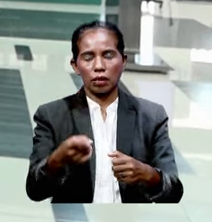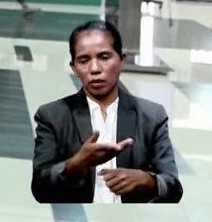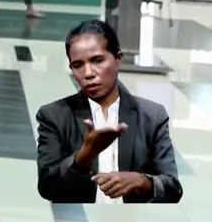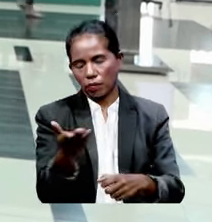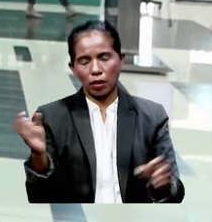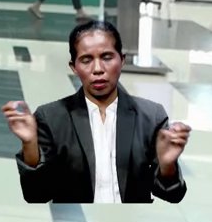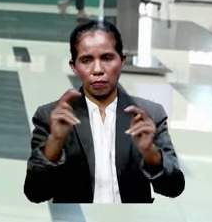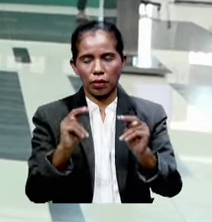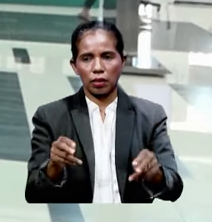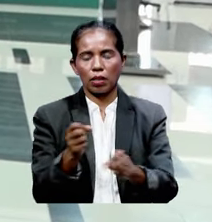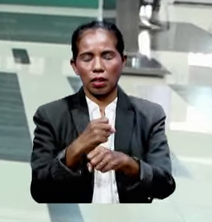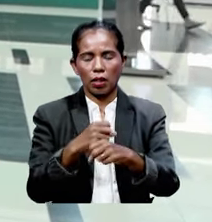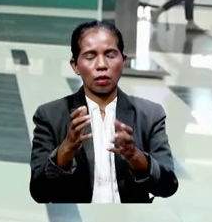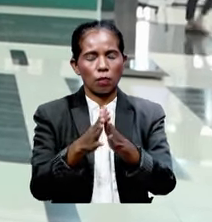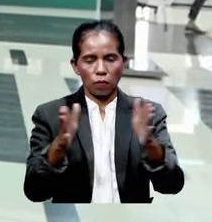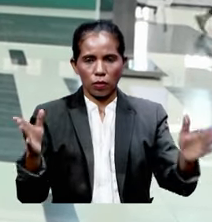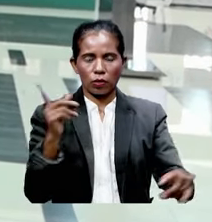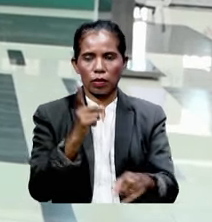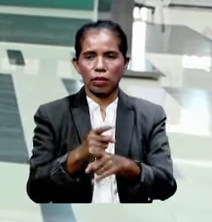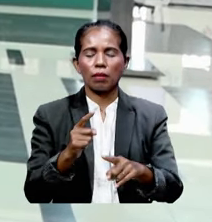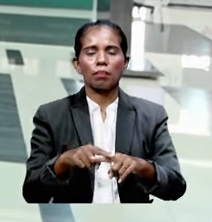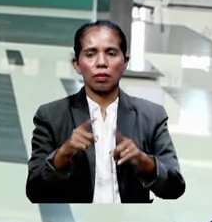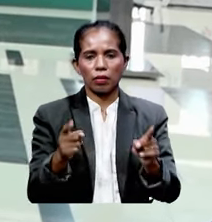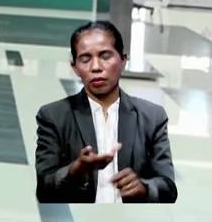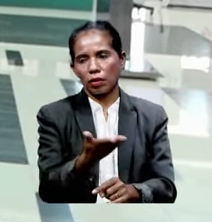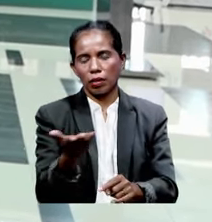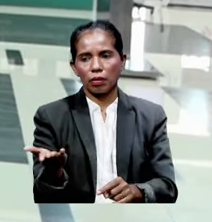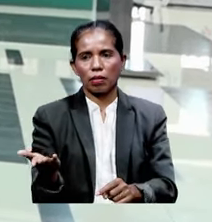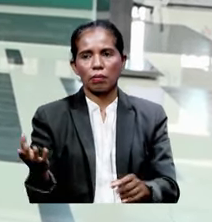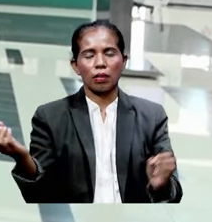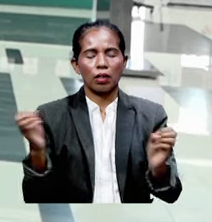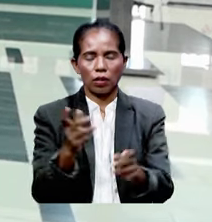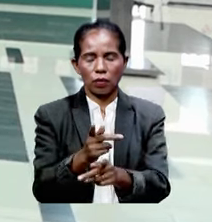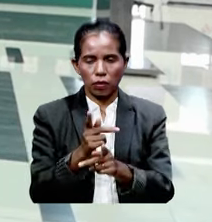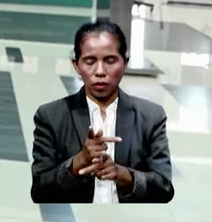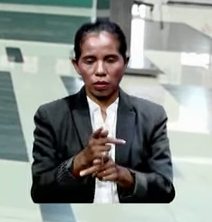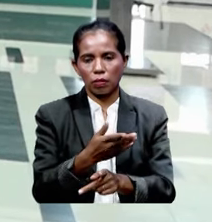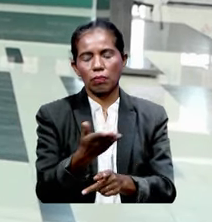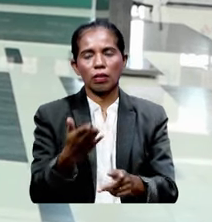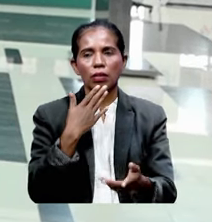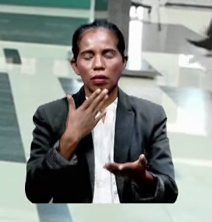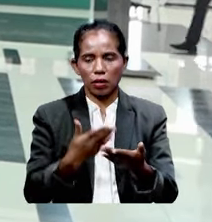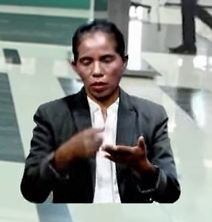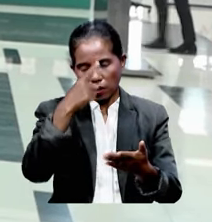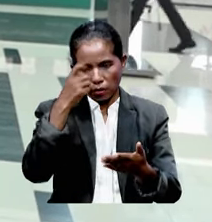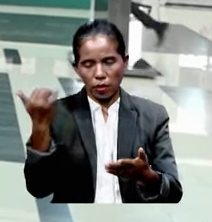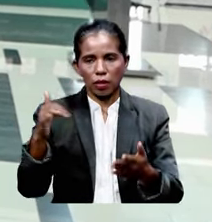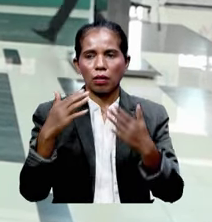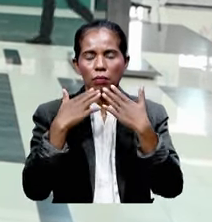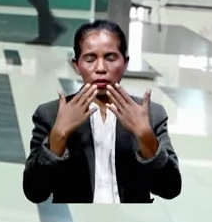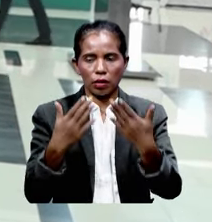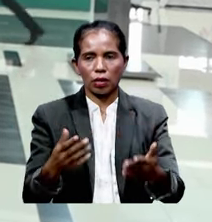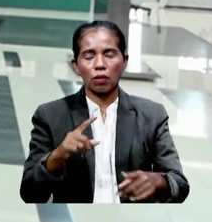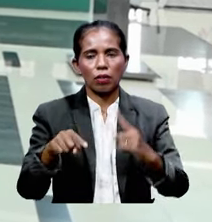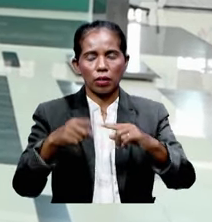persija halo produsaun ida bot tebes, maibe imila kuidado ho imine kualidade. Tambah idane sir agradese wain hira